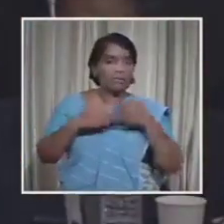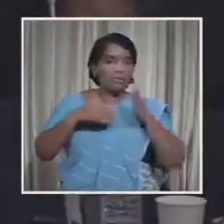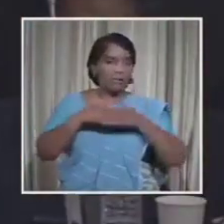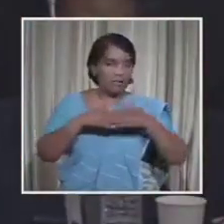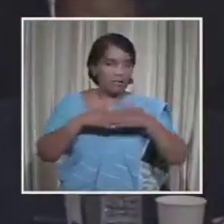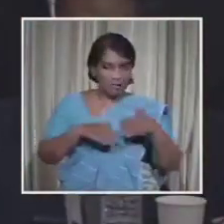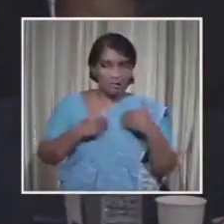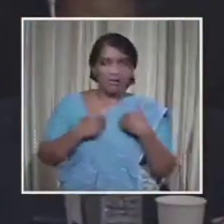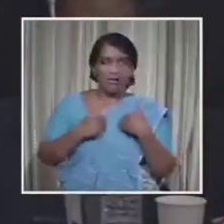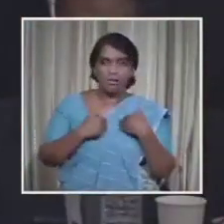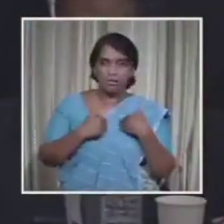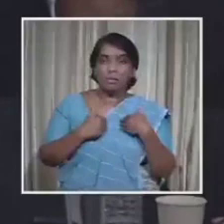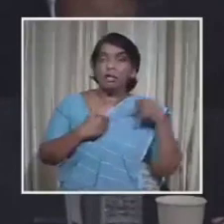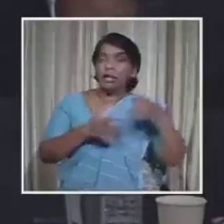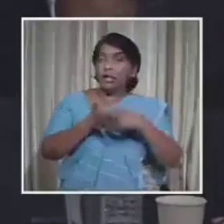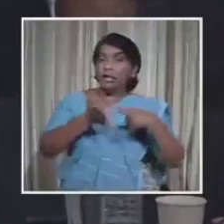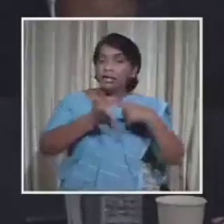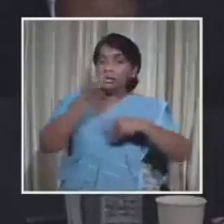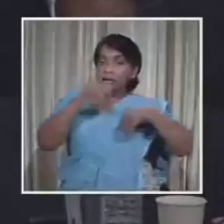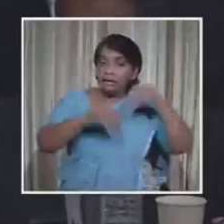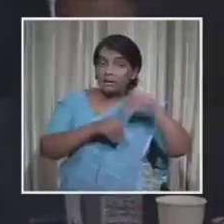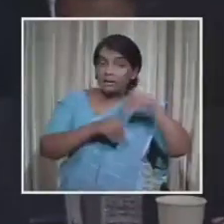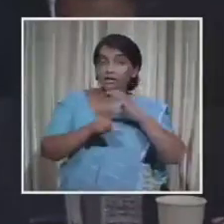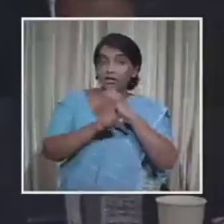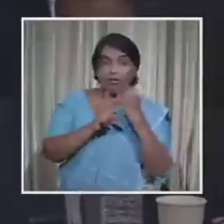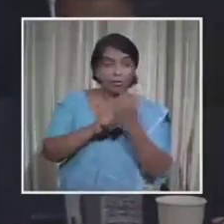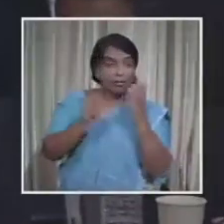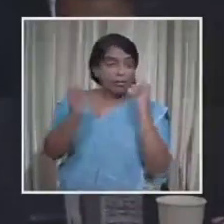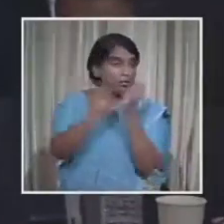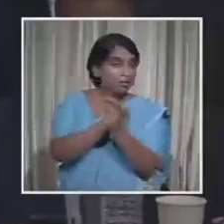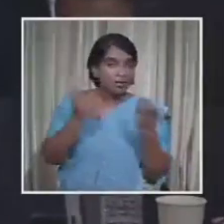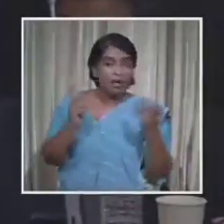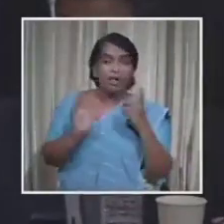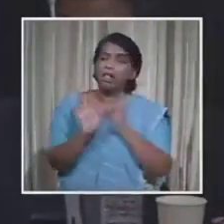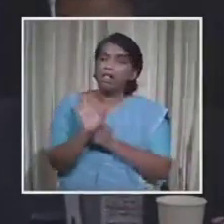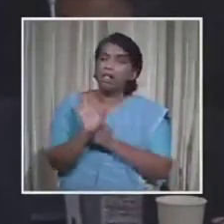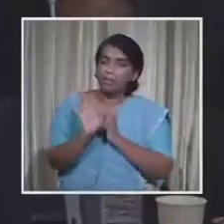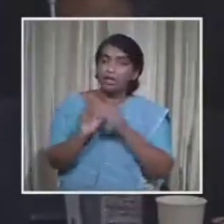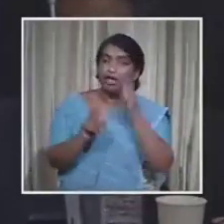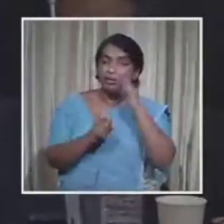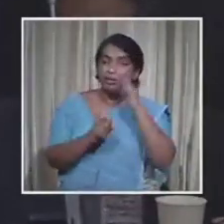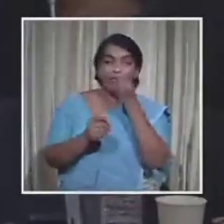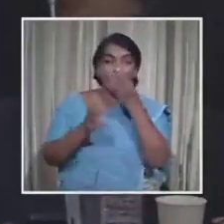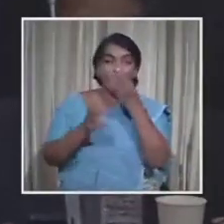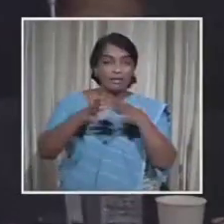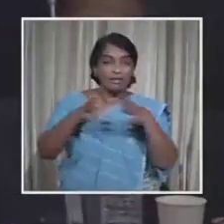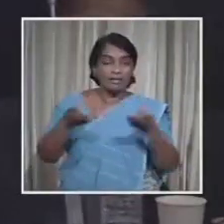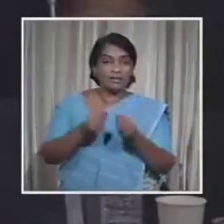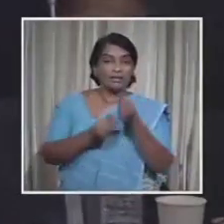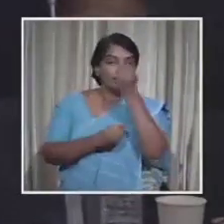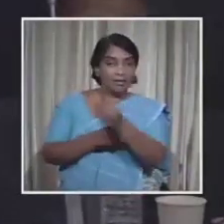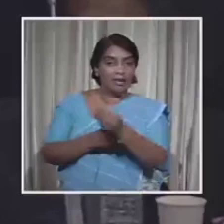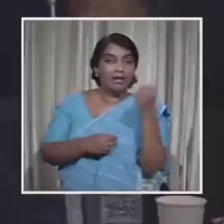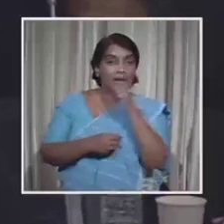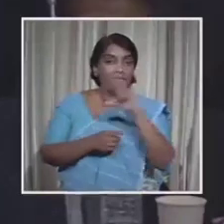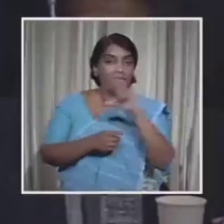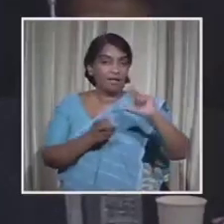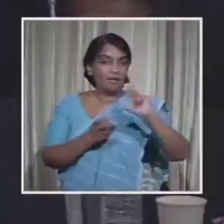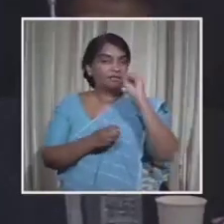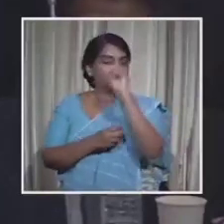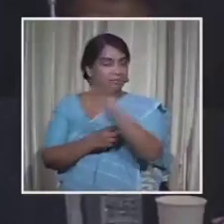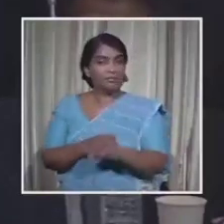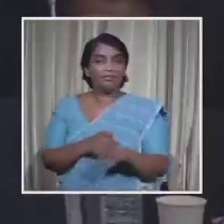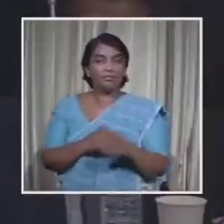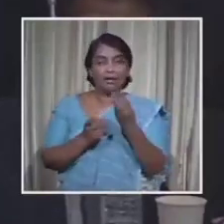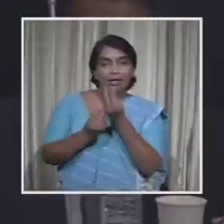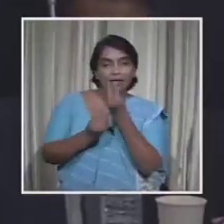ஜனாதிபதியாக்கியவர்களும் இன்றைய நிலைமைக்கு பொறுப்பு கூற வேண்டும். கப்பல் கவிழப்போகிறது என்றவுடன் எவன்கா தலைவர் நாட்டிலிருந்து தப்பிச் சென்றுள்ளதாக சரத்